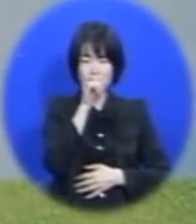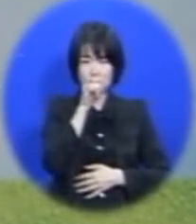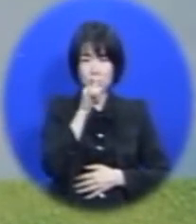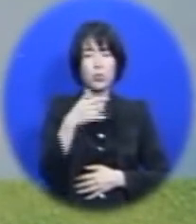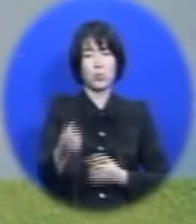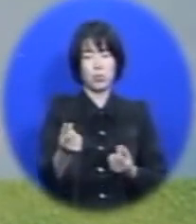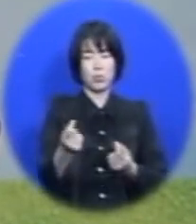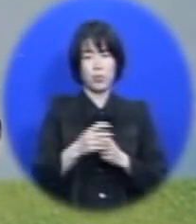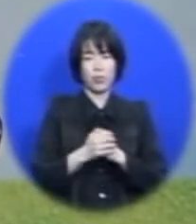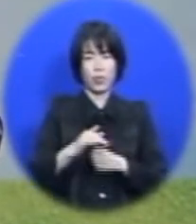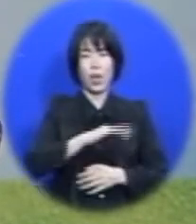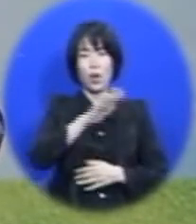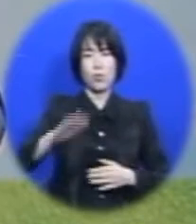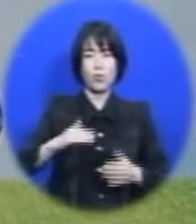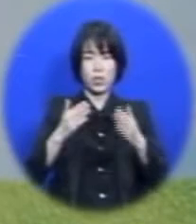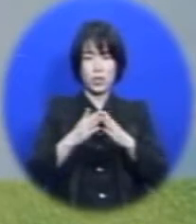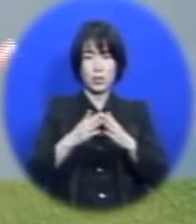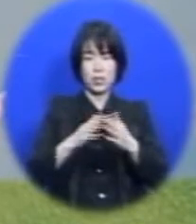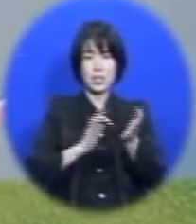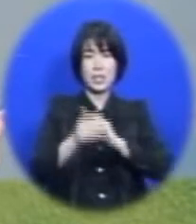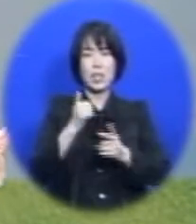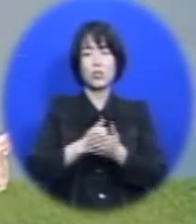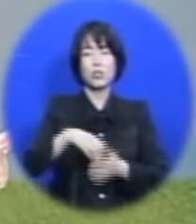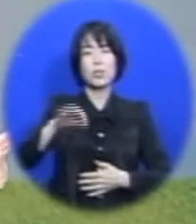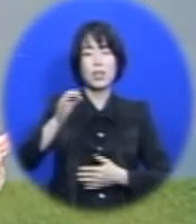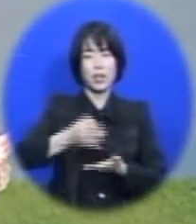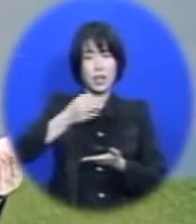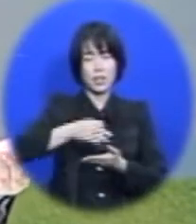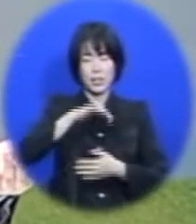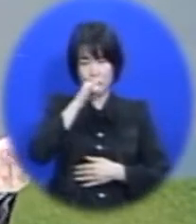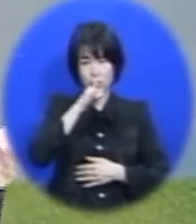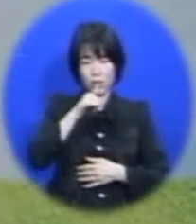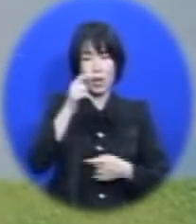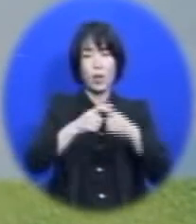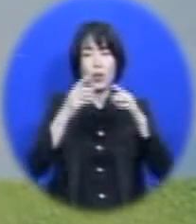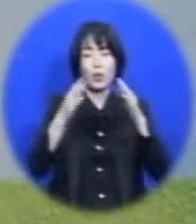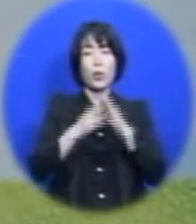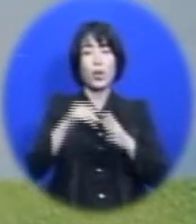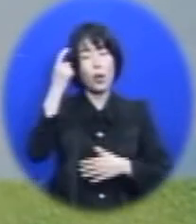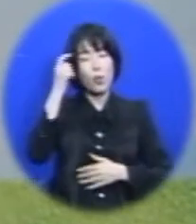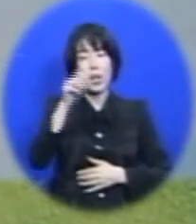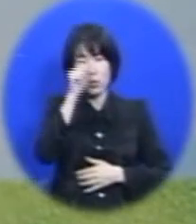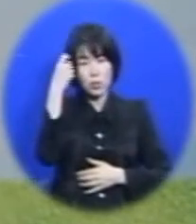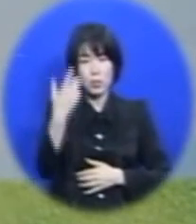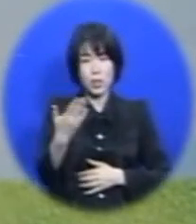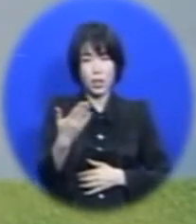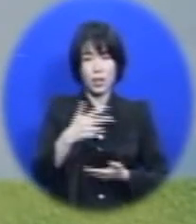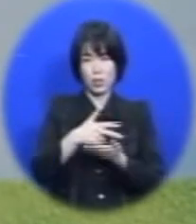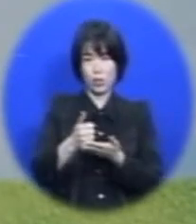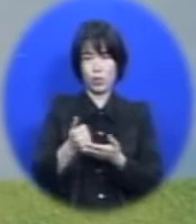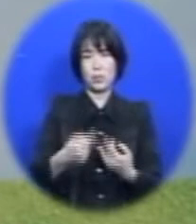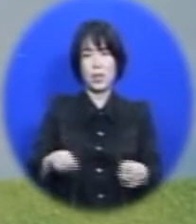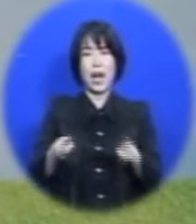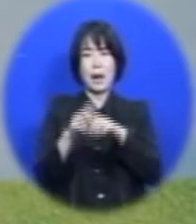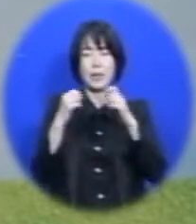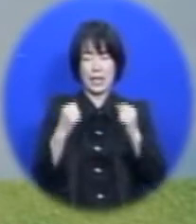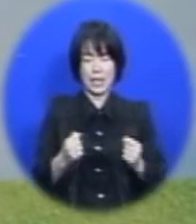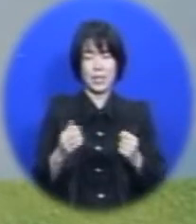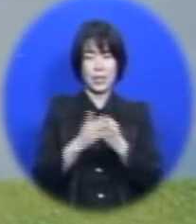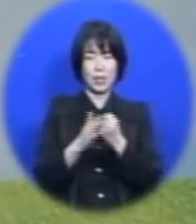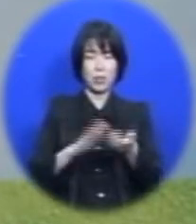같이 계세요. 여러분, 교회가 왜 좋습니까? 우리 주님이 함께 계시니까.